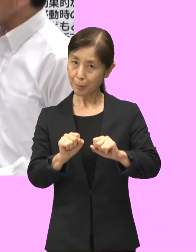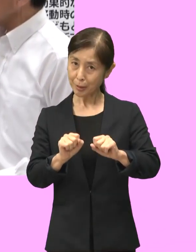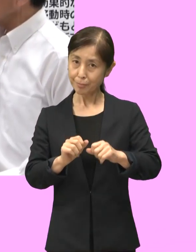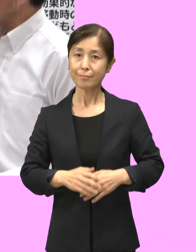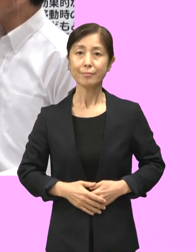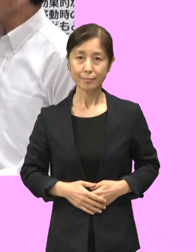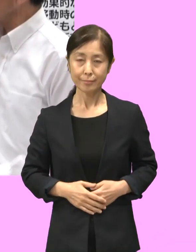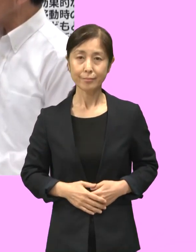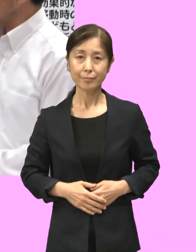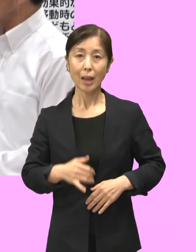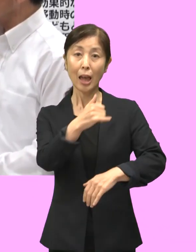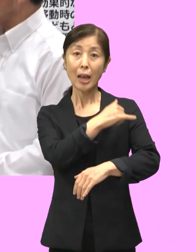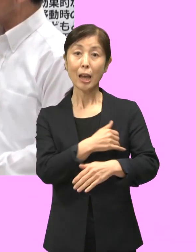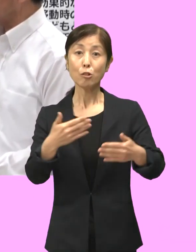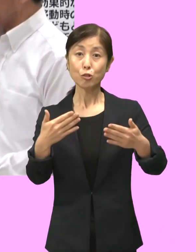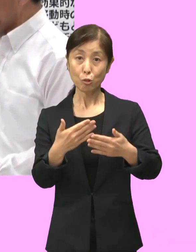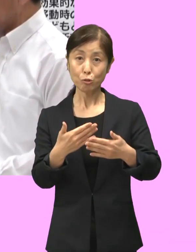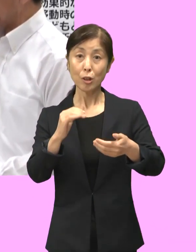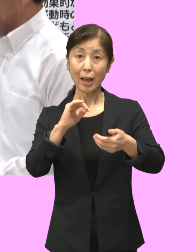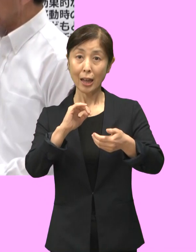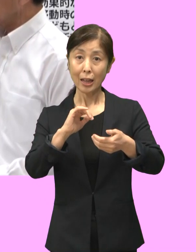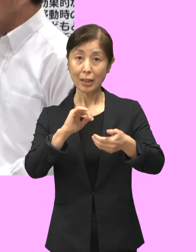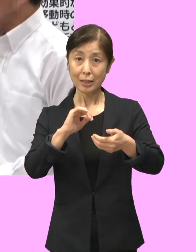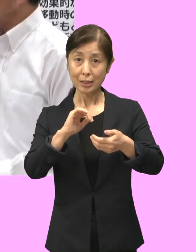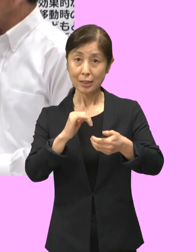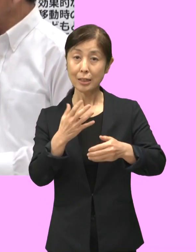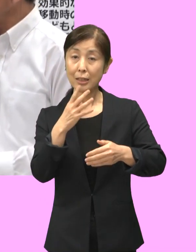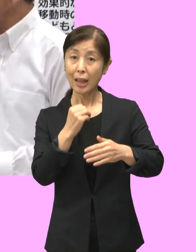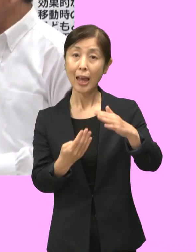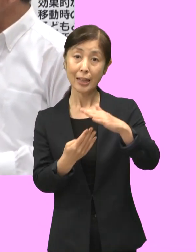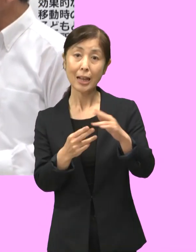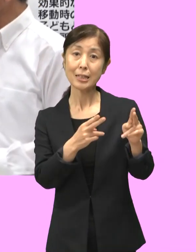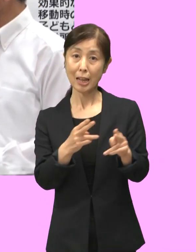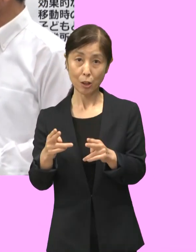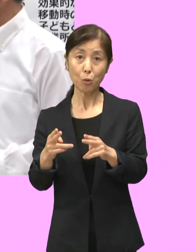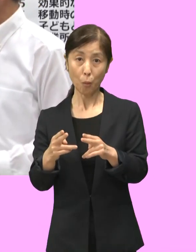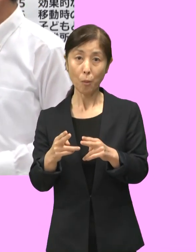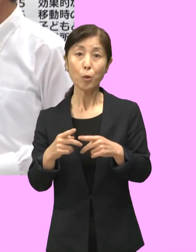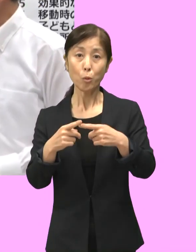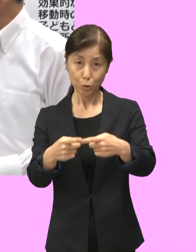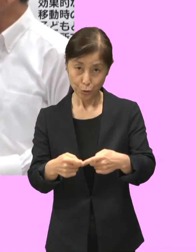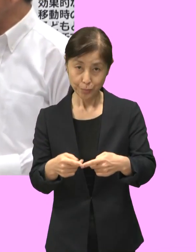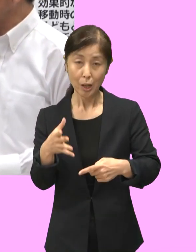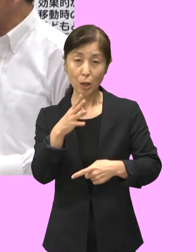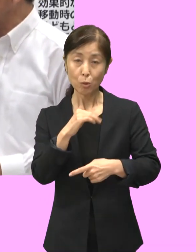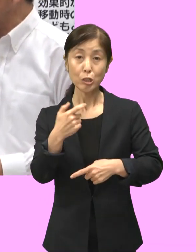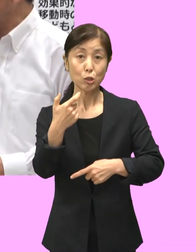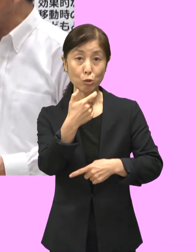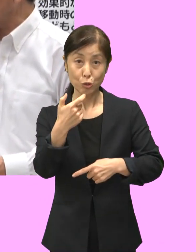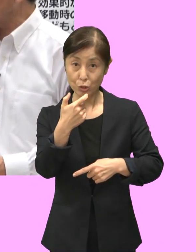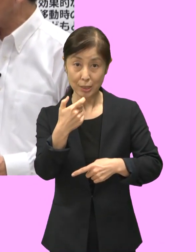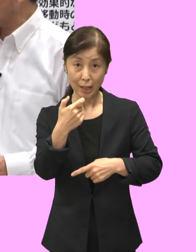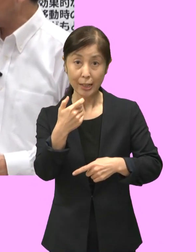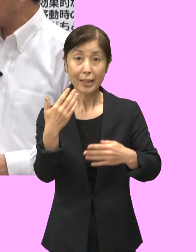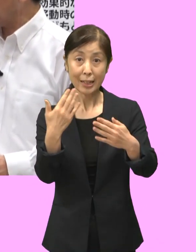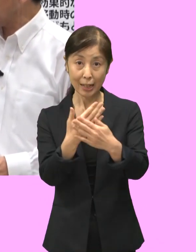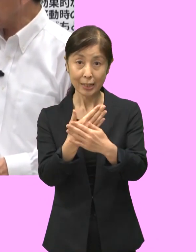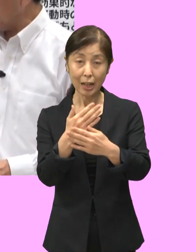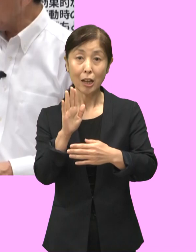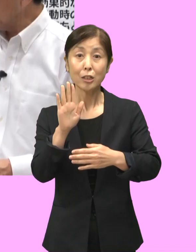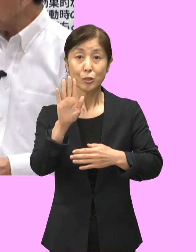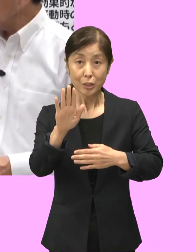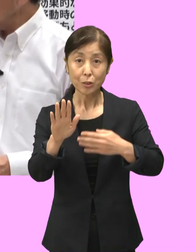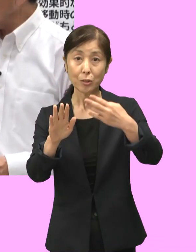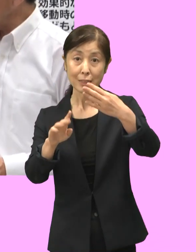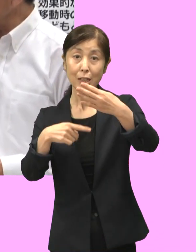に役職定年制度を導入いたします。60歳到達後、最初の4月1日までの間